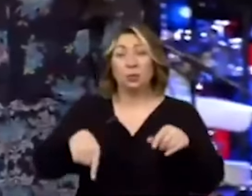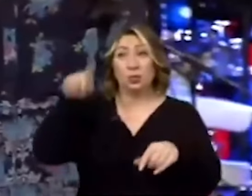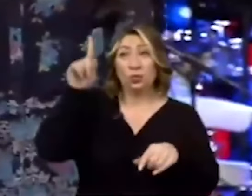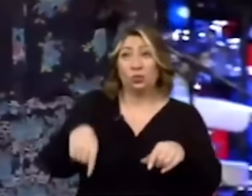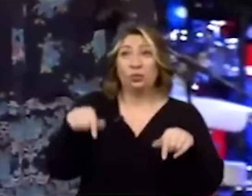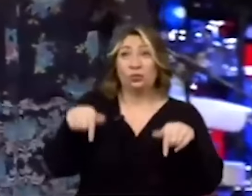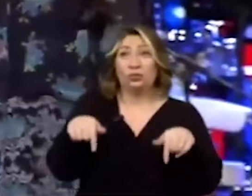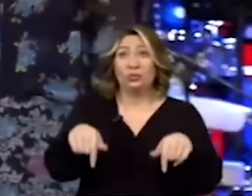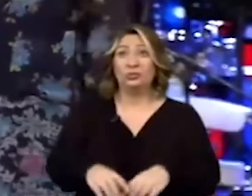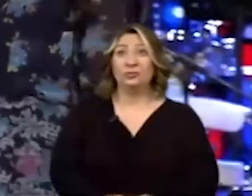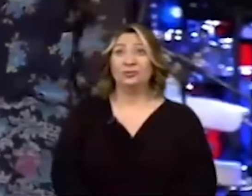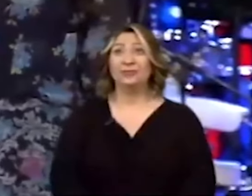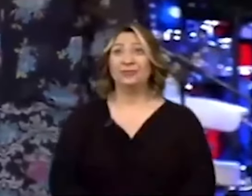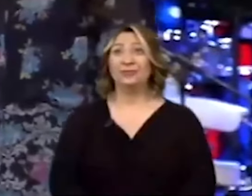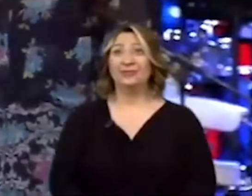Günümüzde.